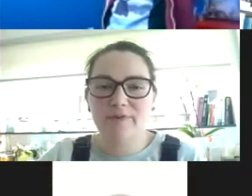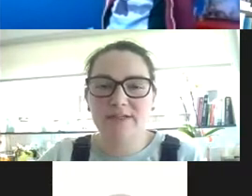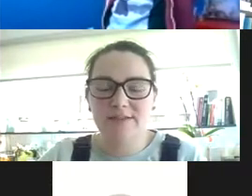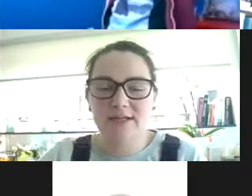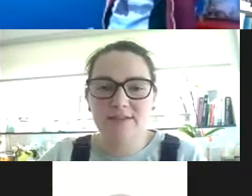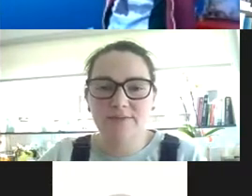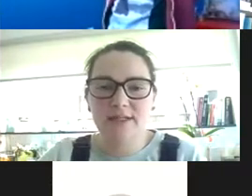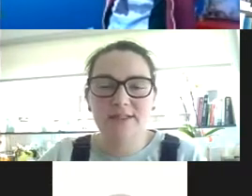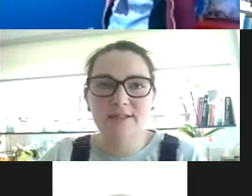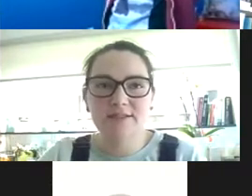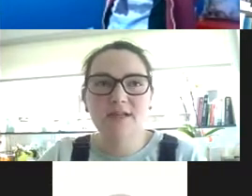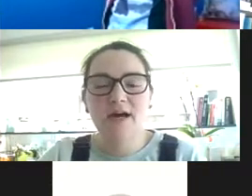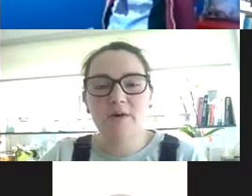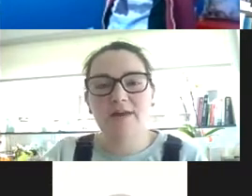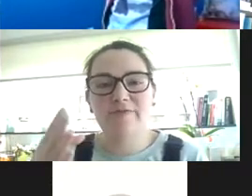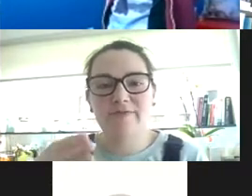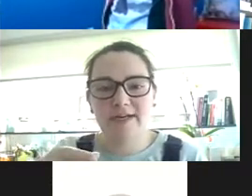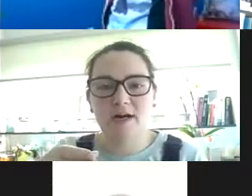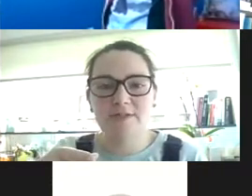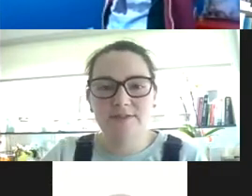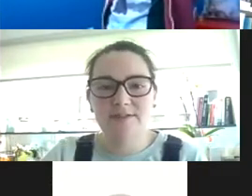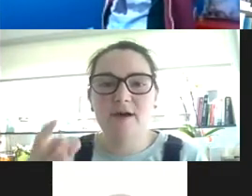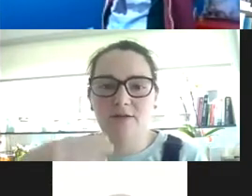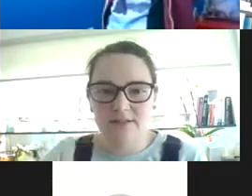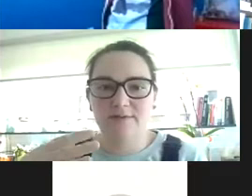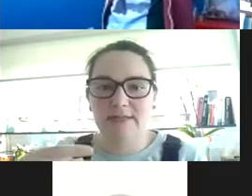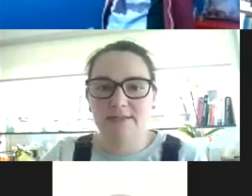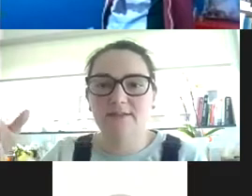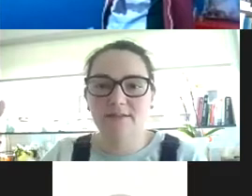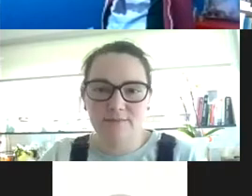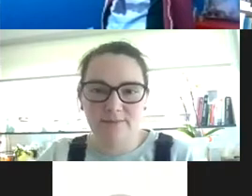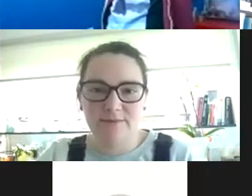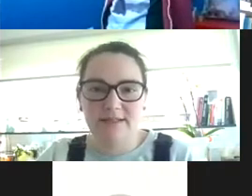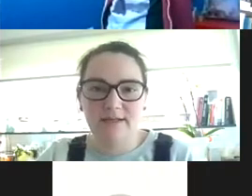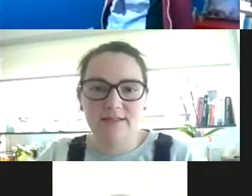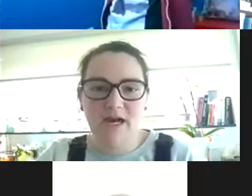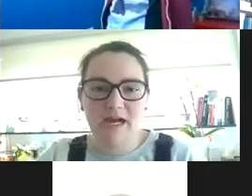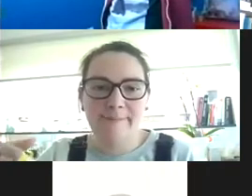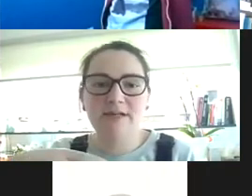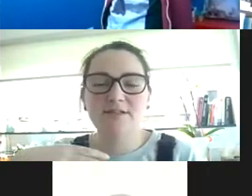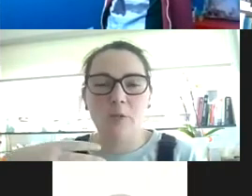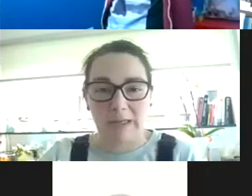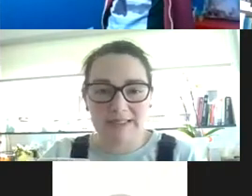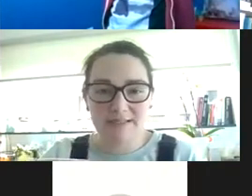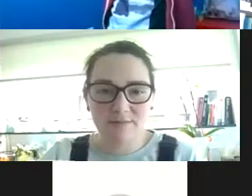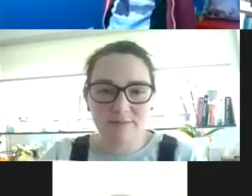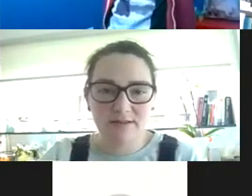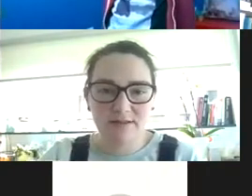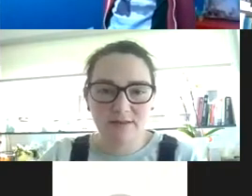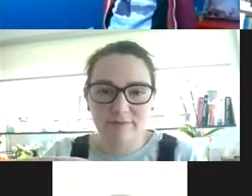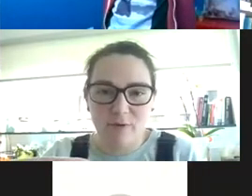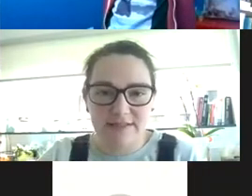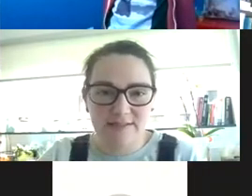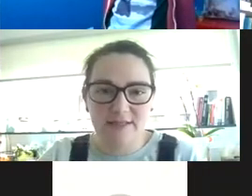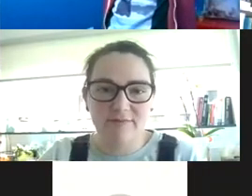gemerkt vorig jaar dat er een aantal waren die dachten, we gaan de vrijdag afsluiten, we gaan alles verwerken, dan kunnen we de maandag aan de slag. Maar als er nog plaats is om